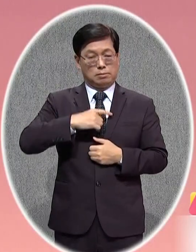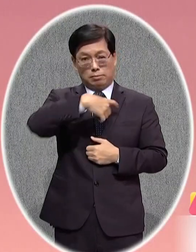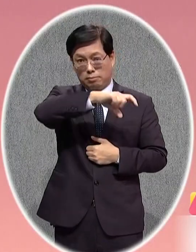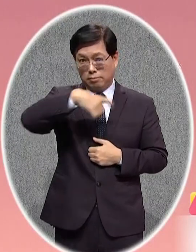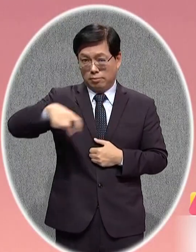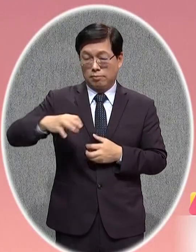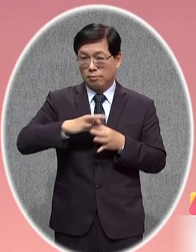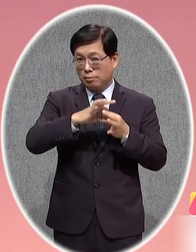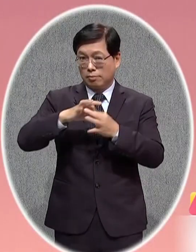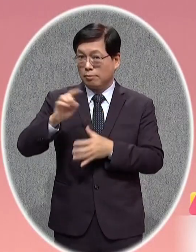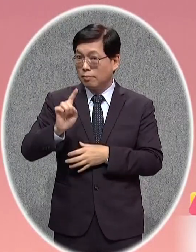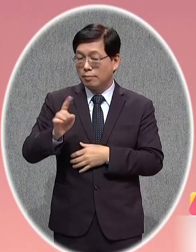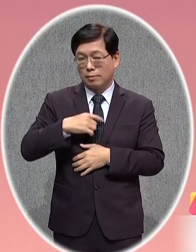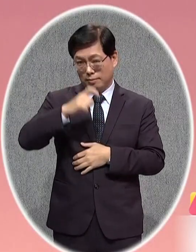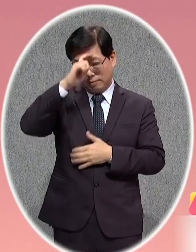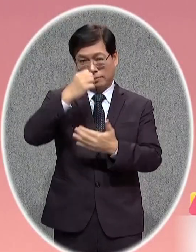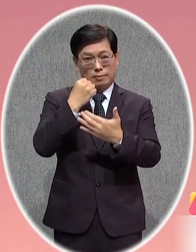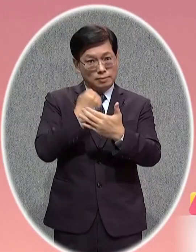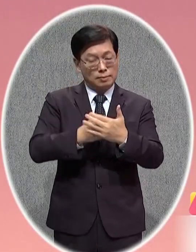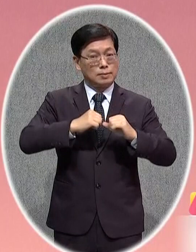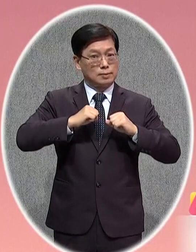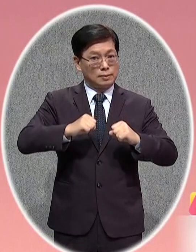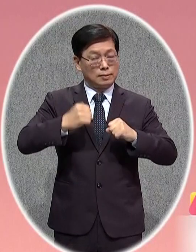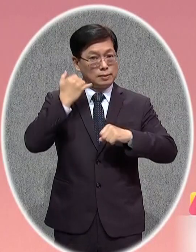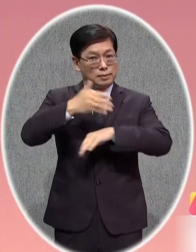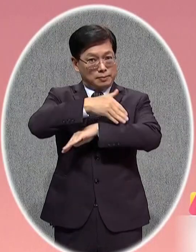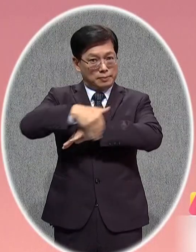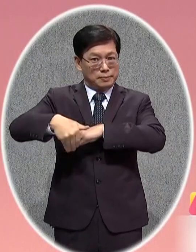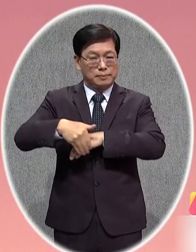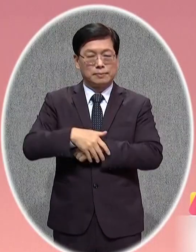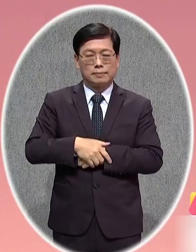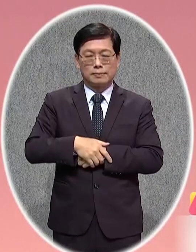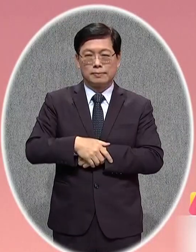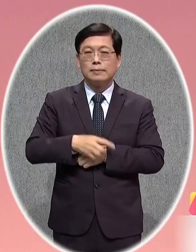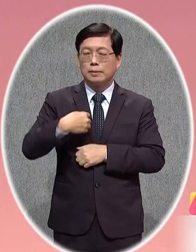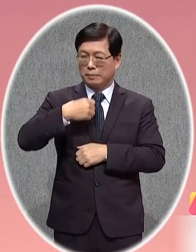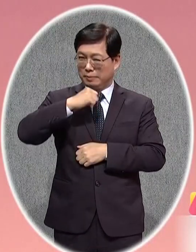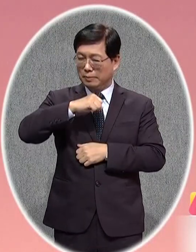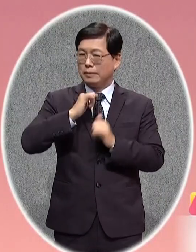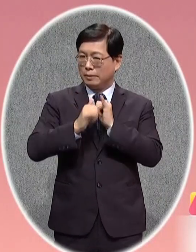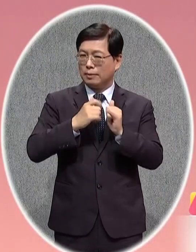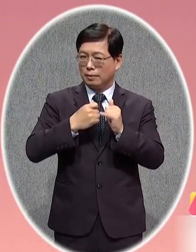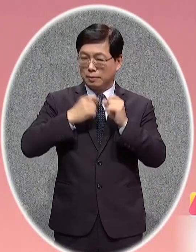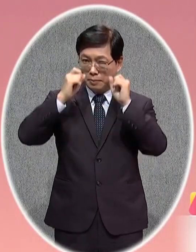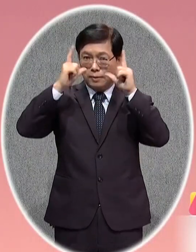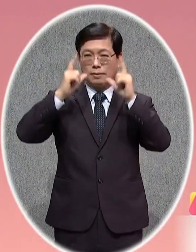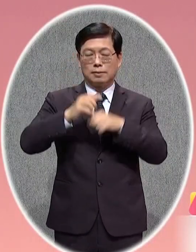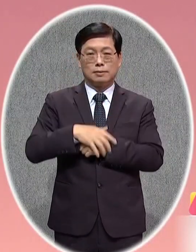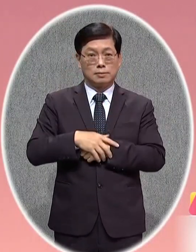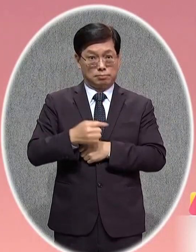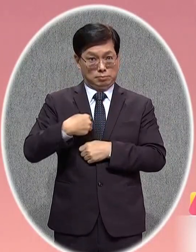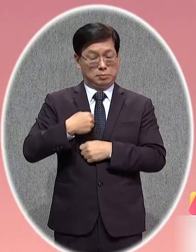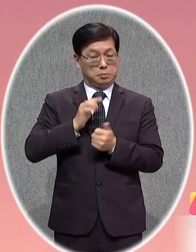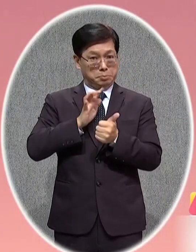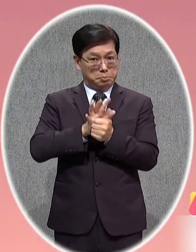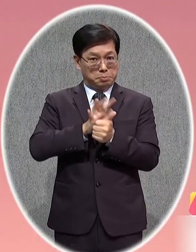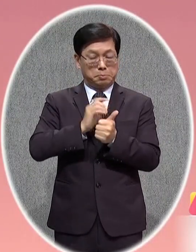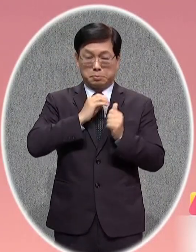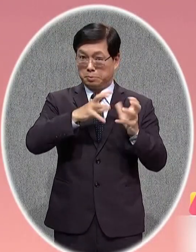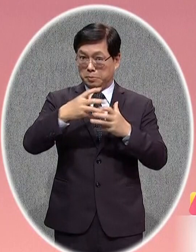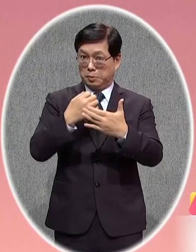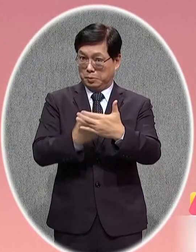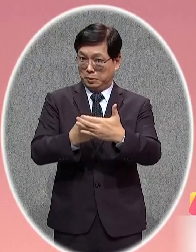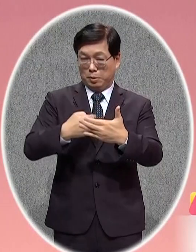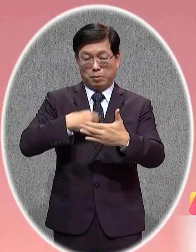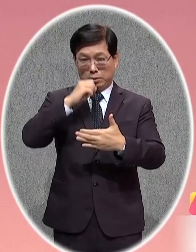系。我们希望留下健康的海岸线，我们台湾人民要觉醒，我们要为世界留下